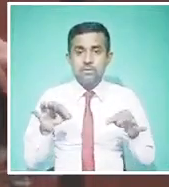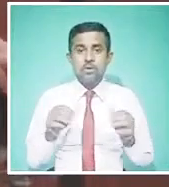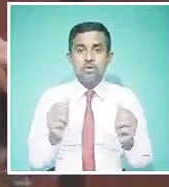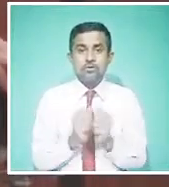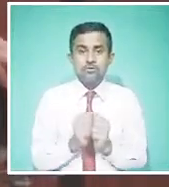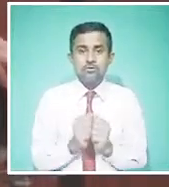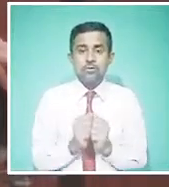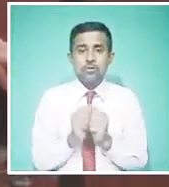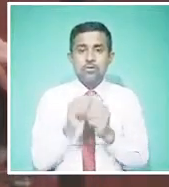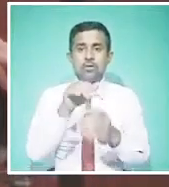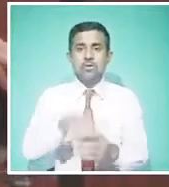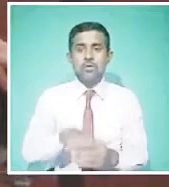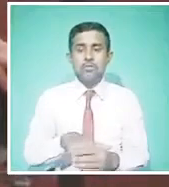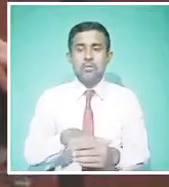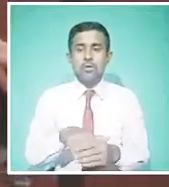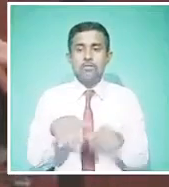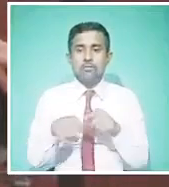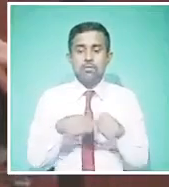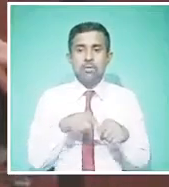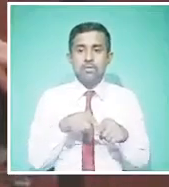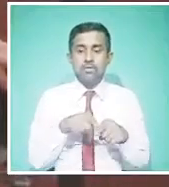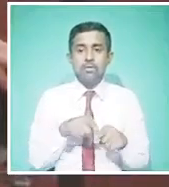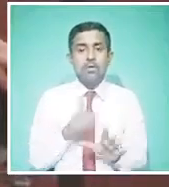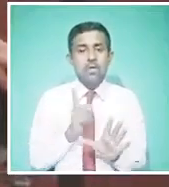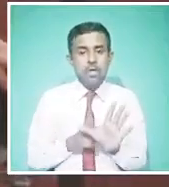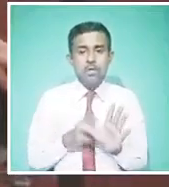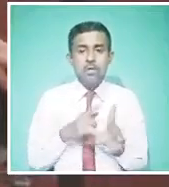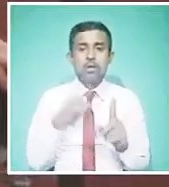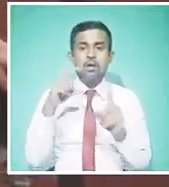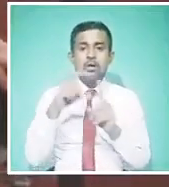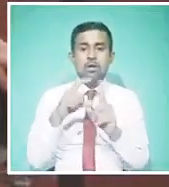ஒவ்வொரு மாவட்டத்திலேயும் அல்லது ஒவ்வொரு உள்ளூராட்சி மன்றங்களிலேயும்